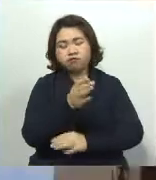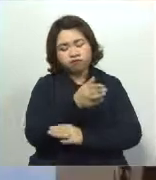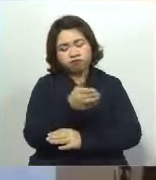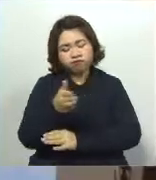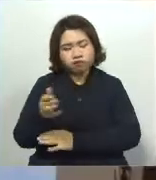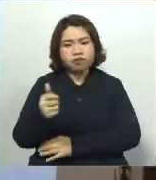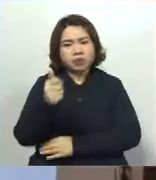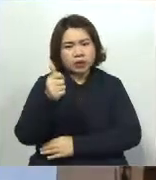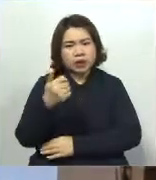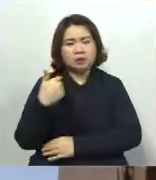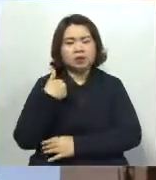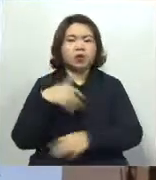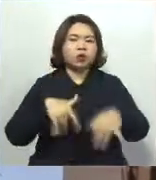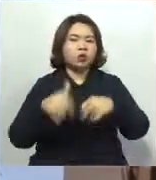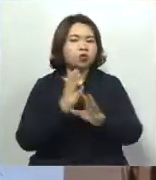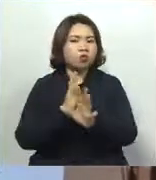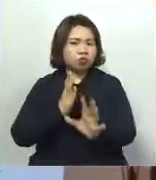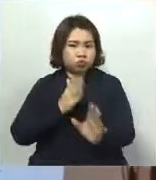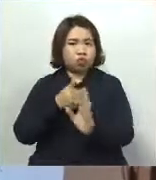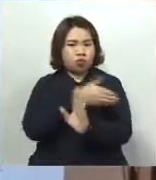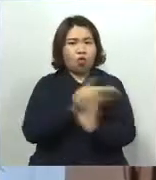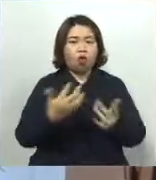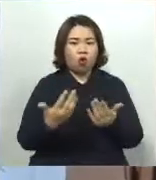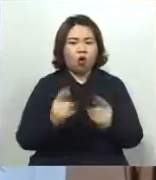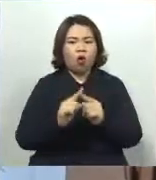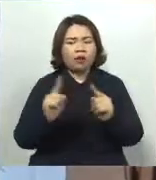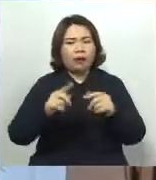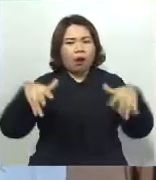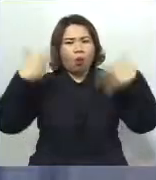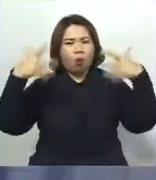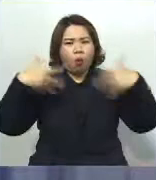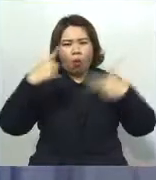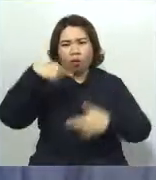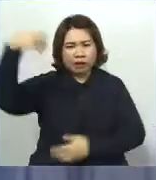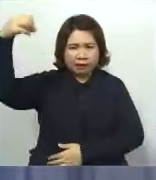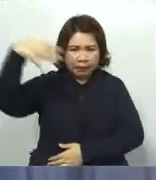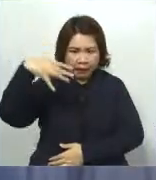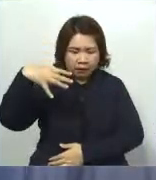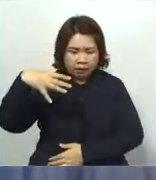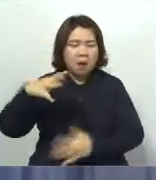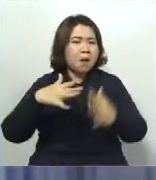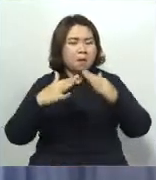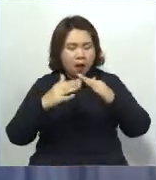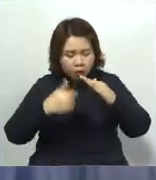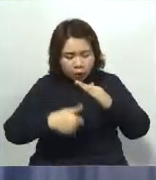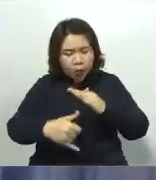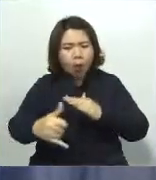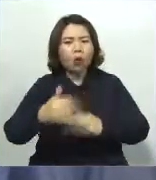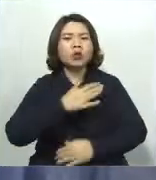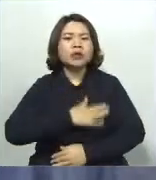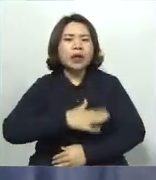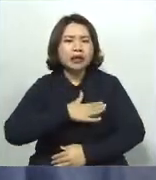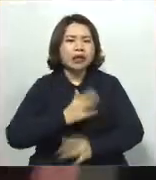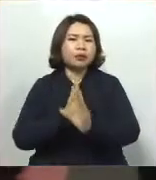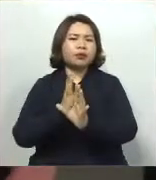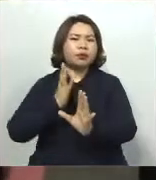มีประชาชนมารอใช้สิทธิ์กันตั้งแต่ก่อนเปิดหีบแต่เนื่องจากสภาพอากาศค่อนข้างร้อนจึงขอให้ทยอยออกมาใช้สิทธิ์เพื่อจะได้ไม่รอ